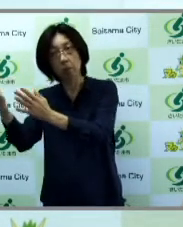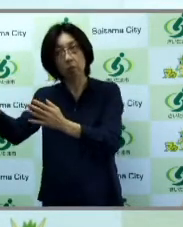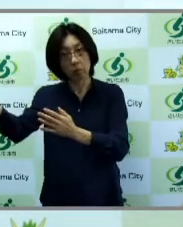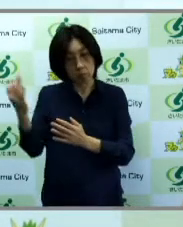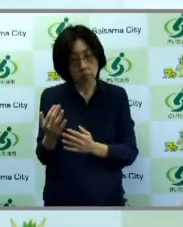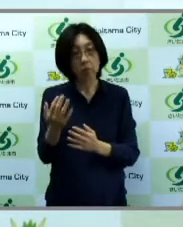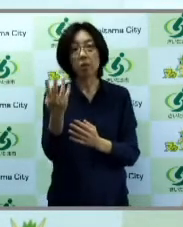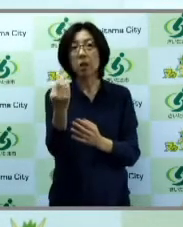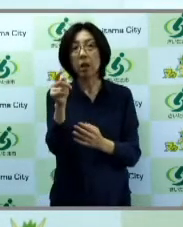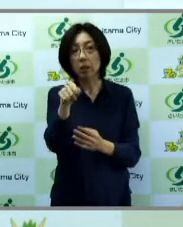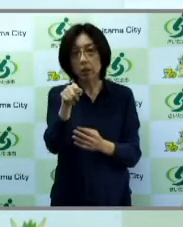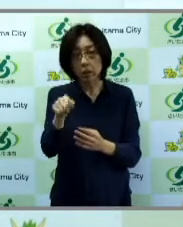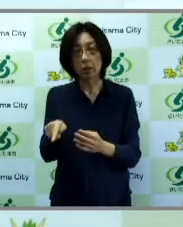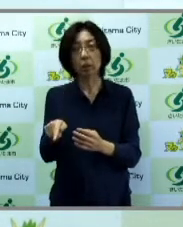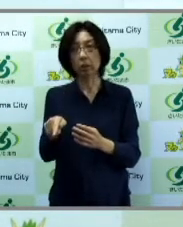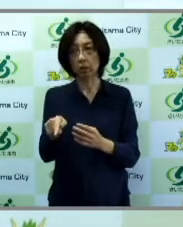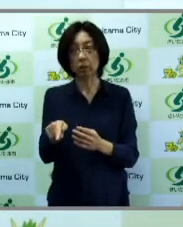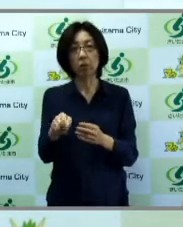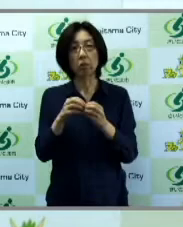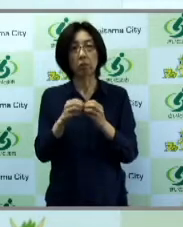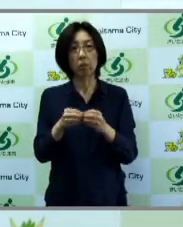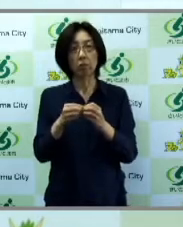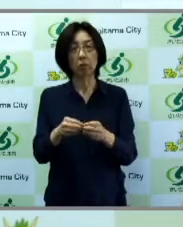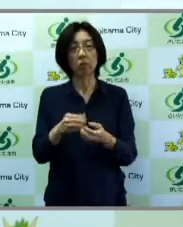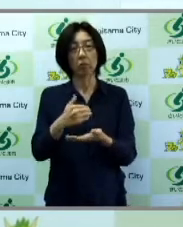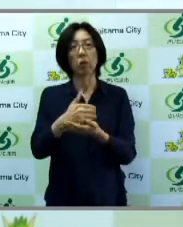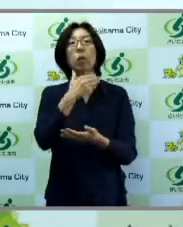い、じゃあ